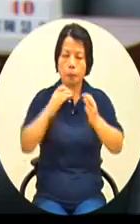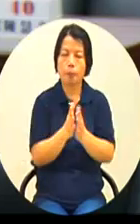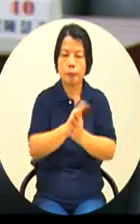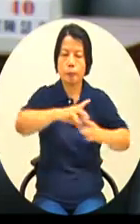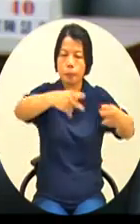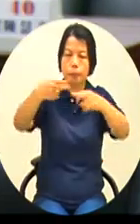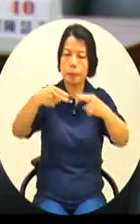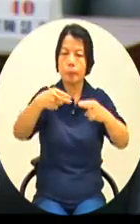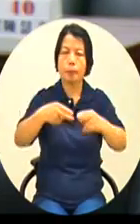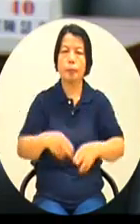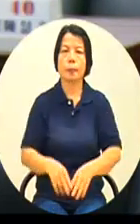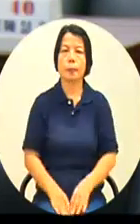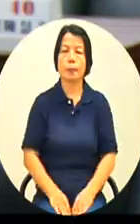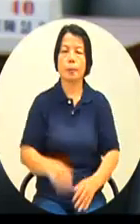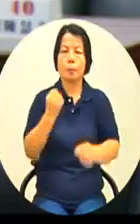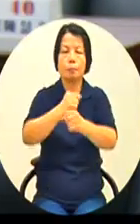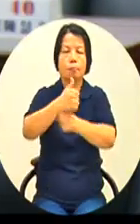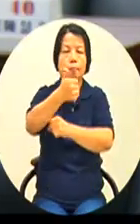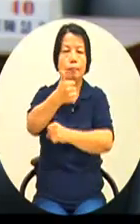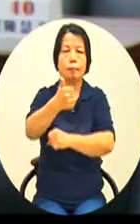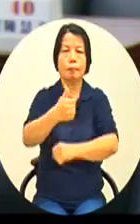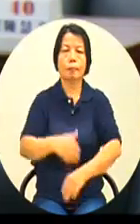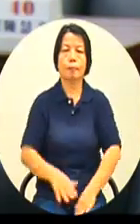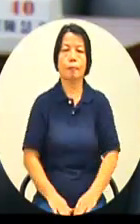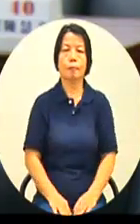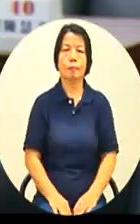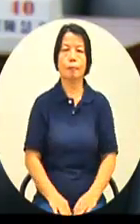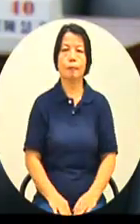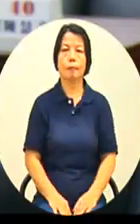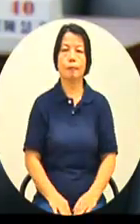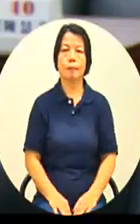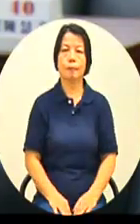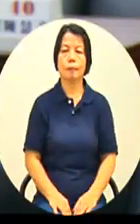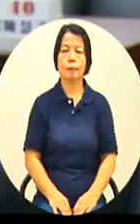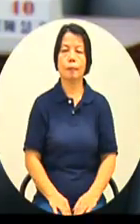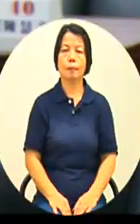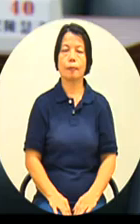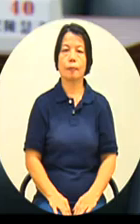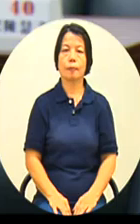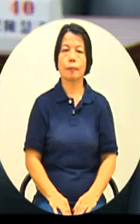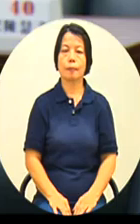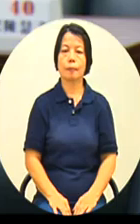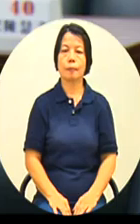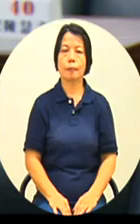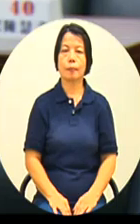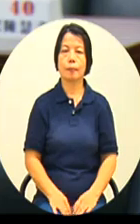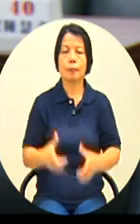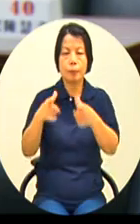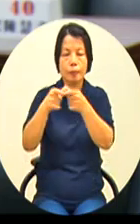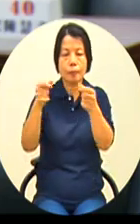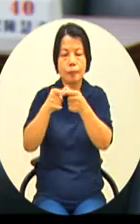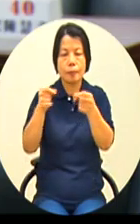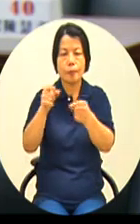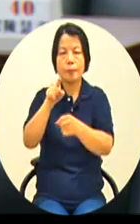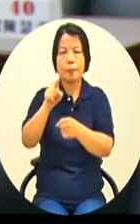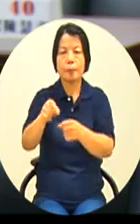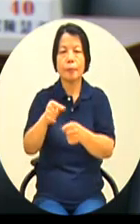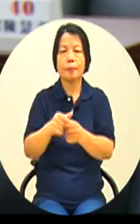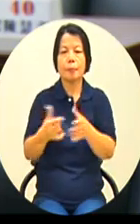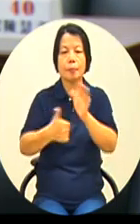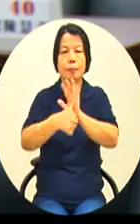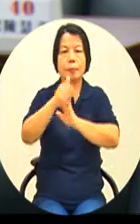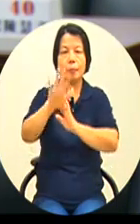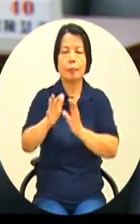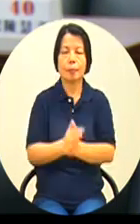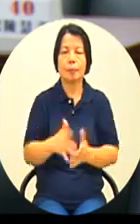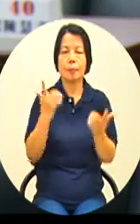吼、哦，啊，若做甲真好。伊开始叫北方叫迄个日本的这华尔街啦，开了金融中心咧，迄北